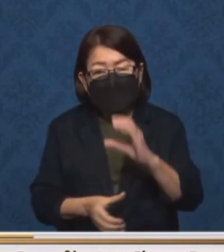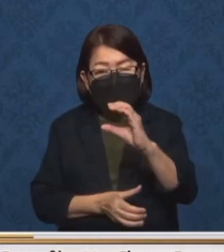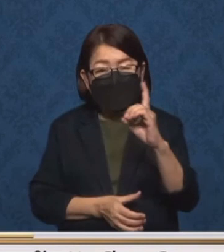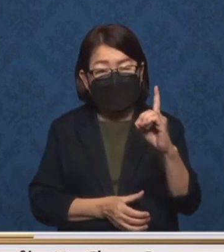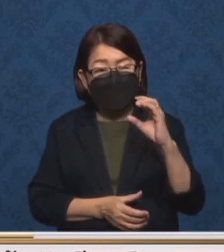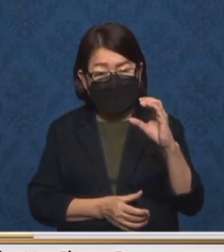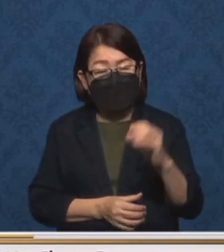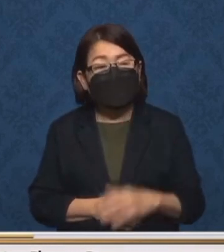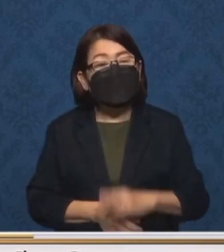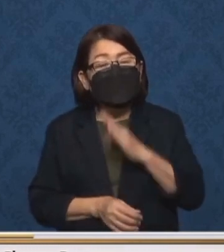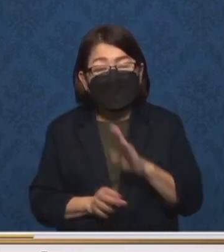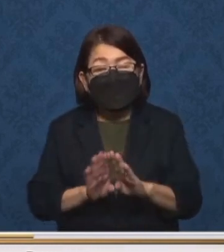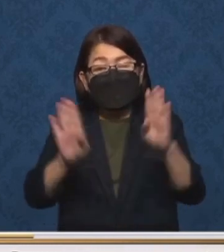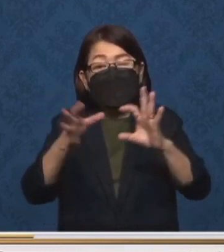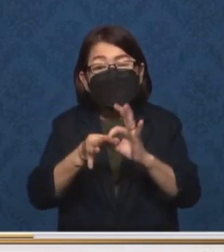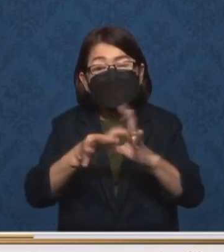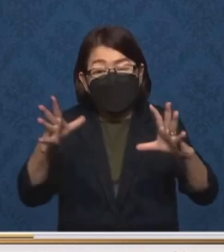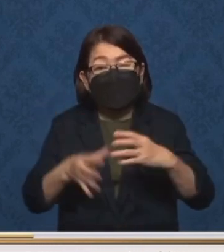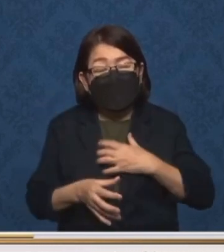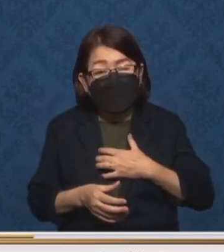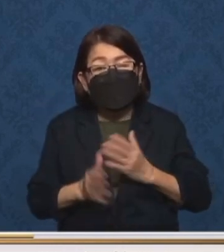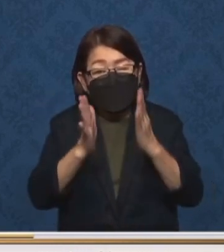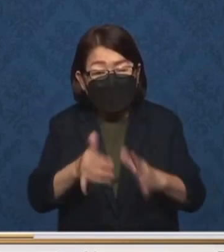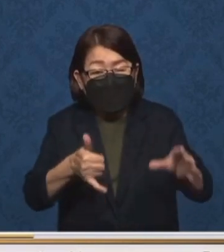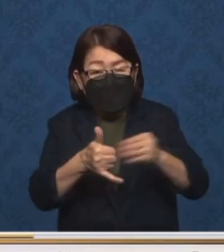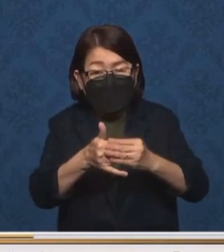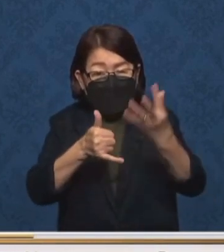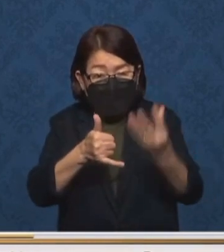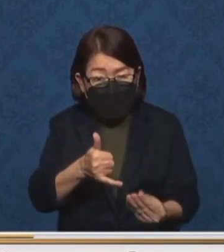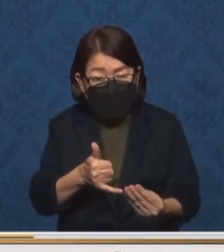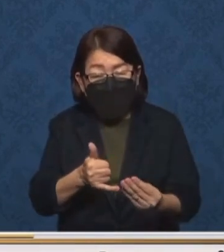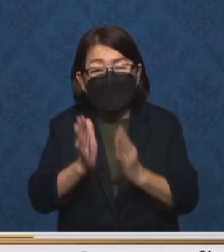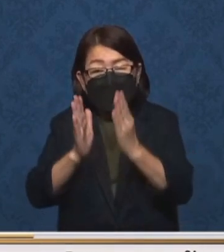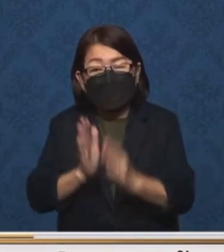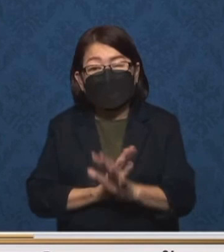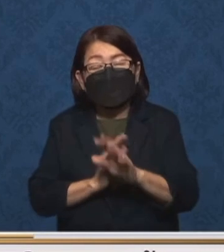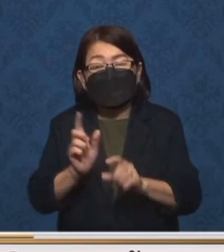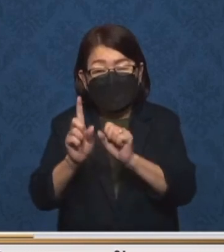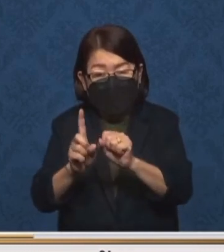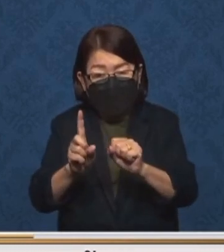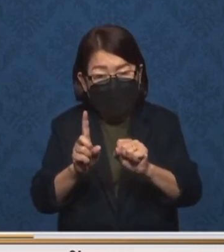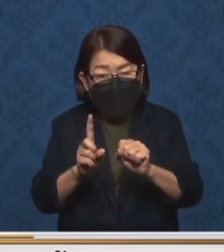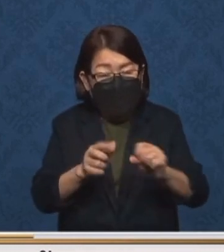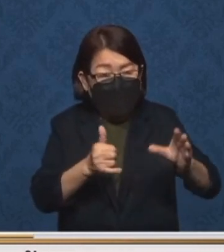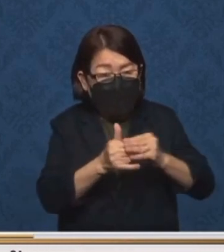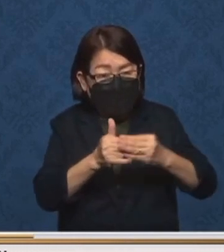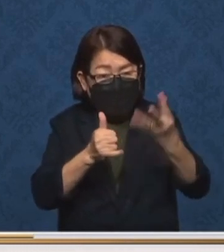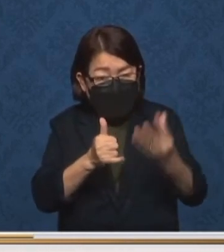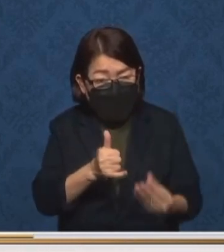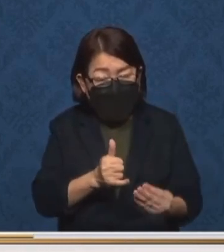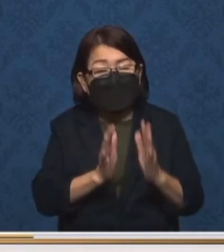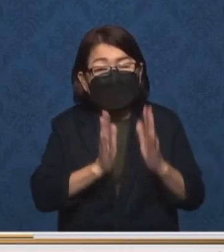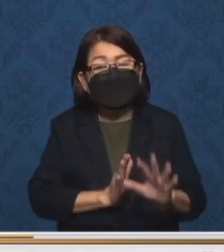หากทานต้กเปปโจรๆโยการลจำนนผู้ตดเชือให้ได้น้อยกวา 500 คนตบชากร1 แสนคนยากนะครั